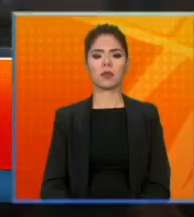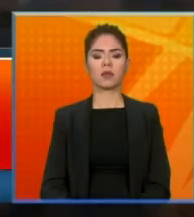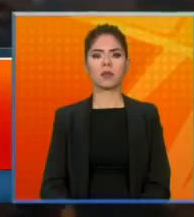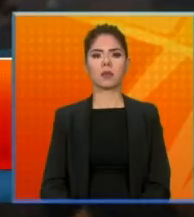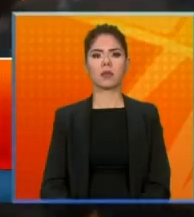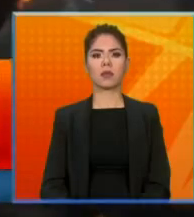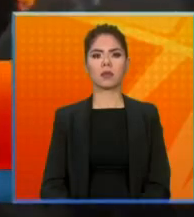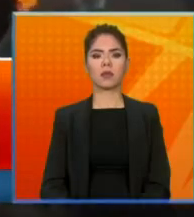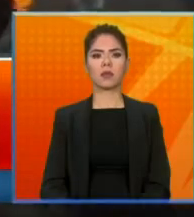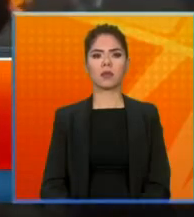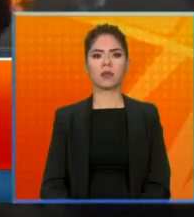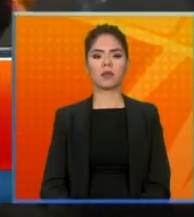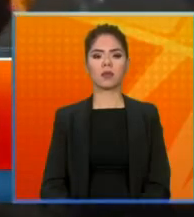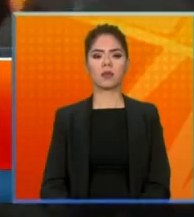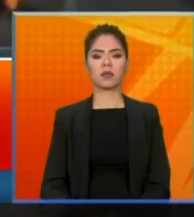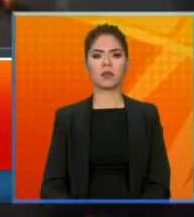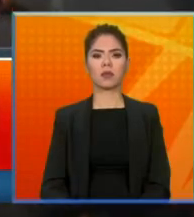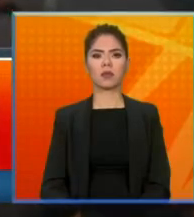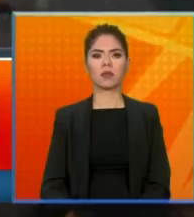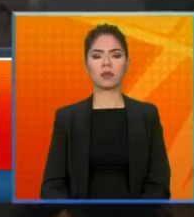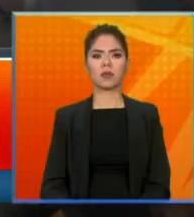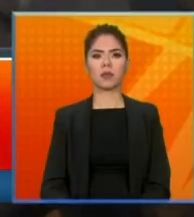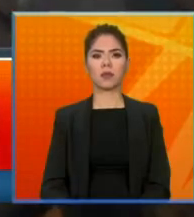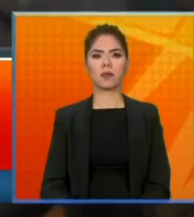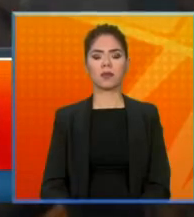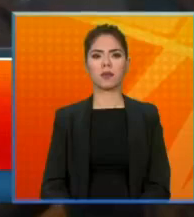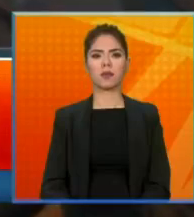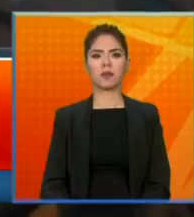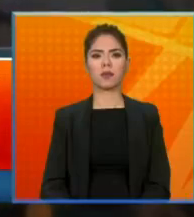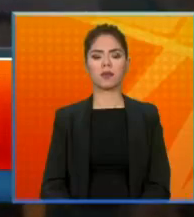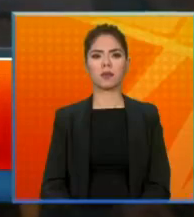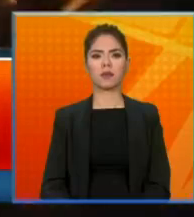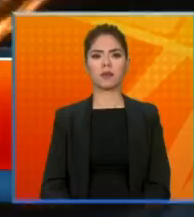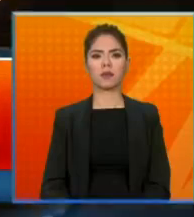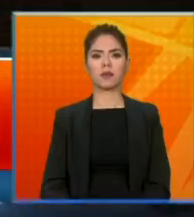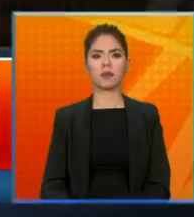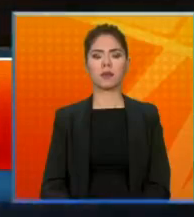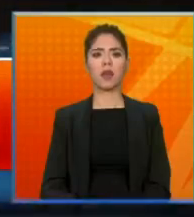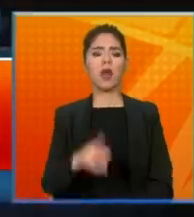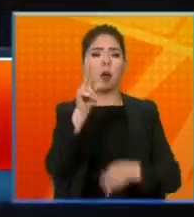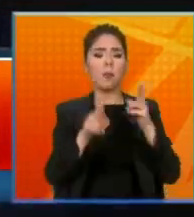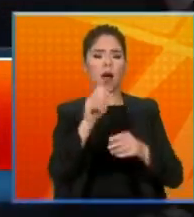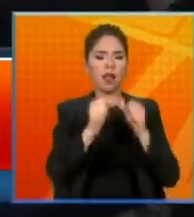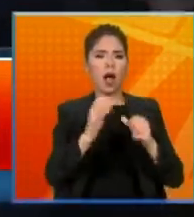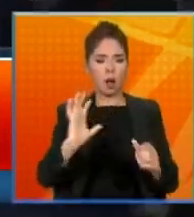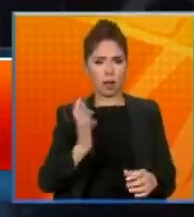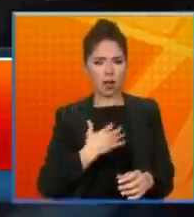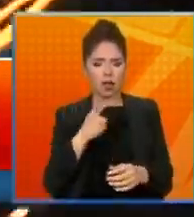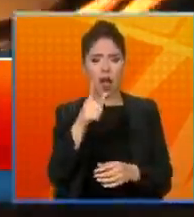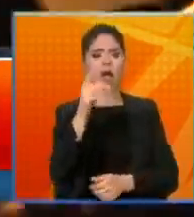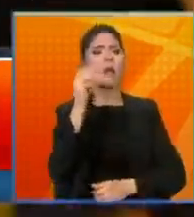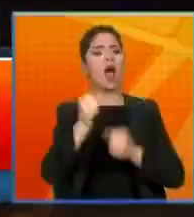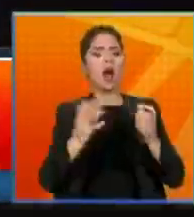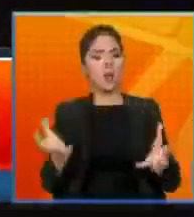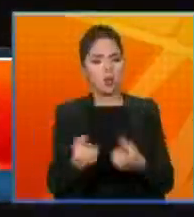kornaya basarak kovaladık ama ara sokaklara girince yayı olarak arabayla kovalamak da mümkün değildi. Bazı araç sahipleri aracını